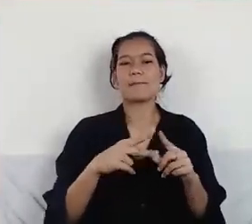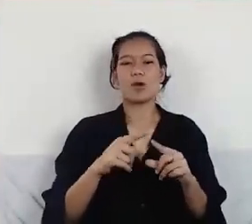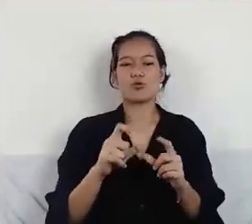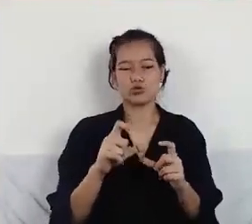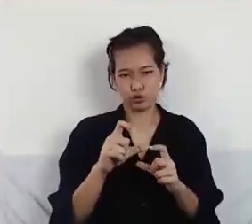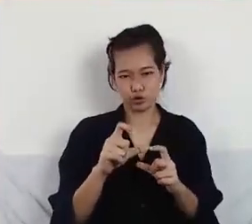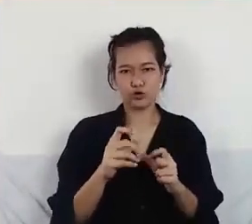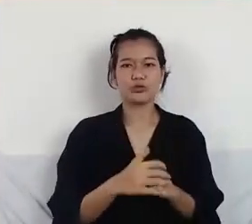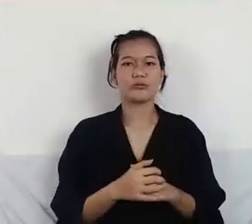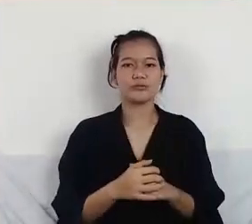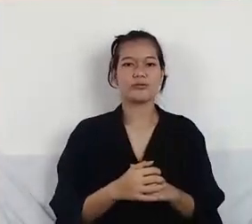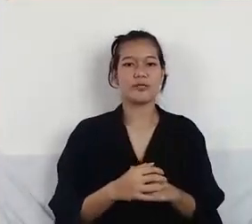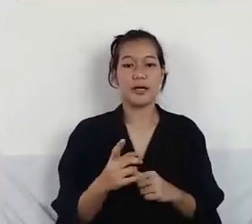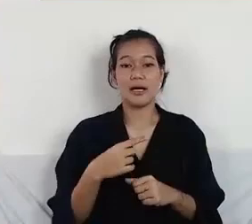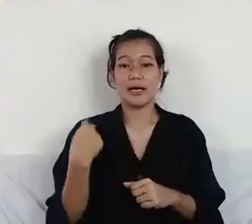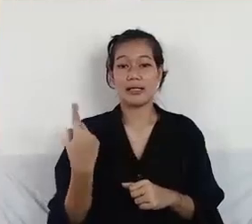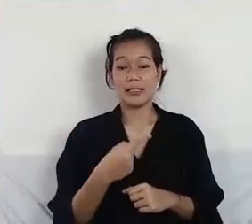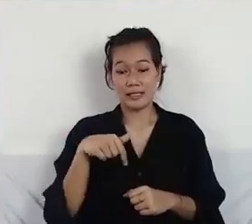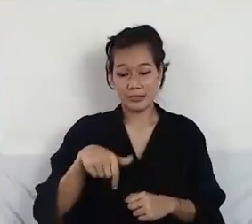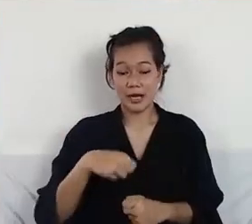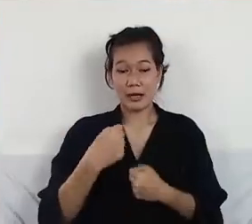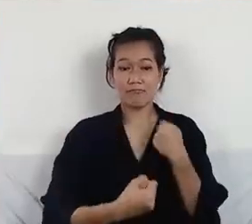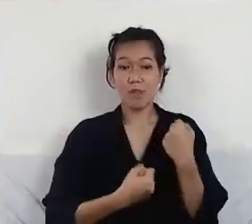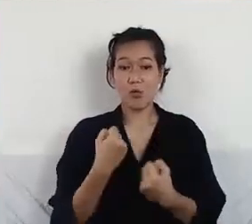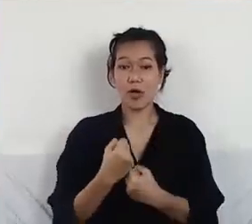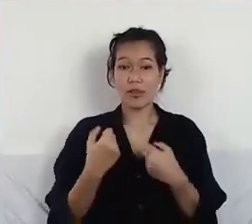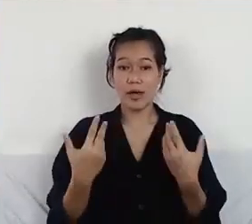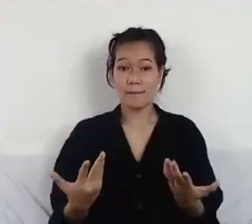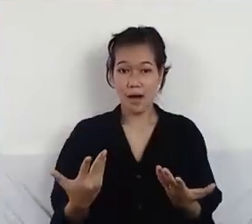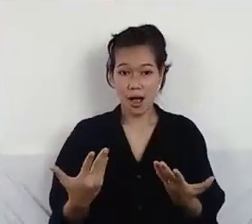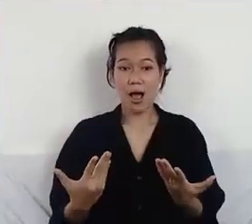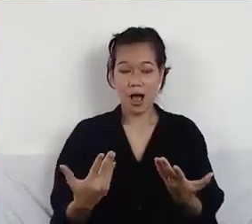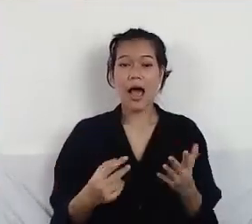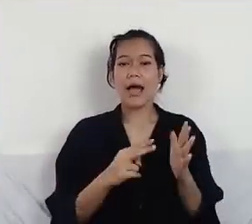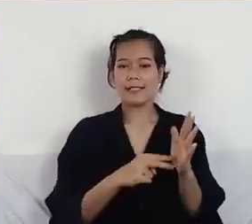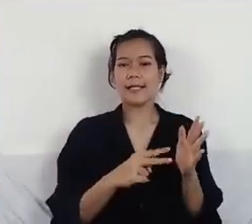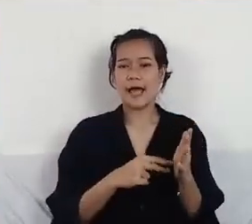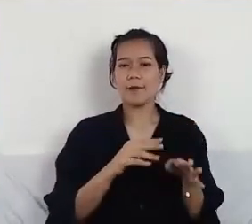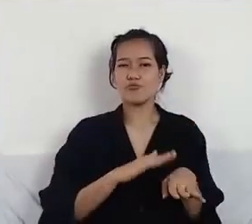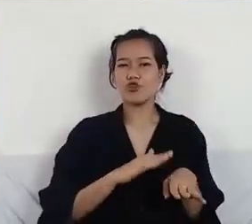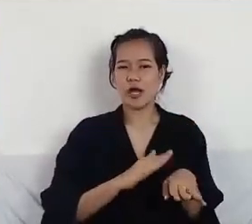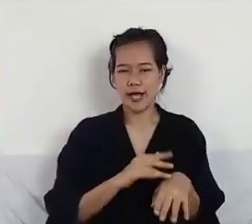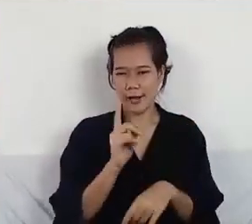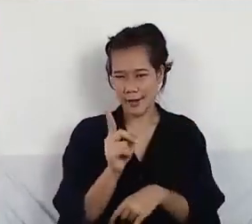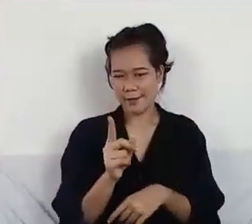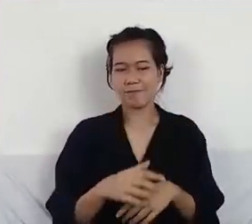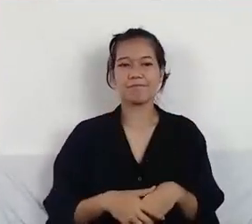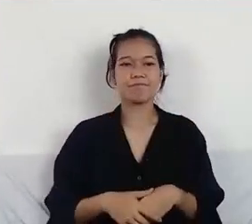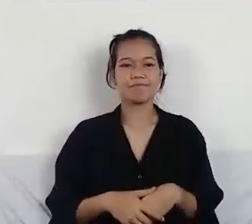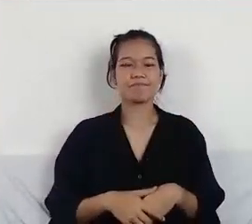Sadarkah kita bahwa yang sedang kita lakukan saat ini ada nilai-nilai budaya Mapalus di dalamnya.